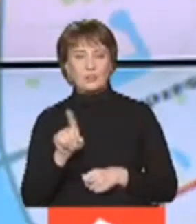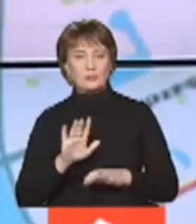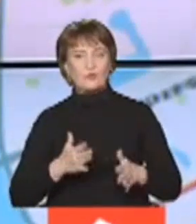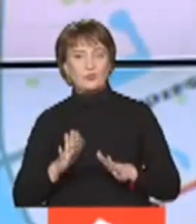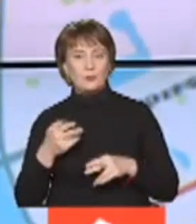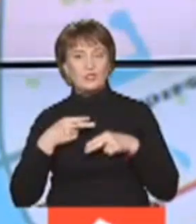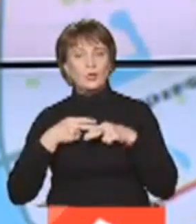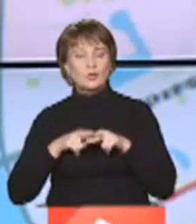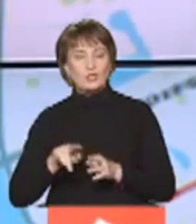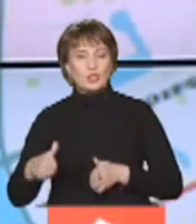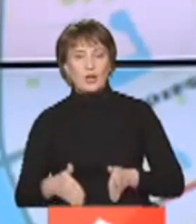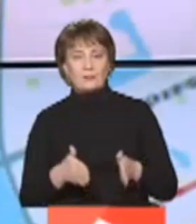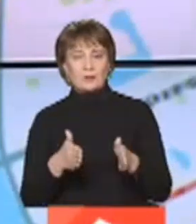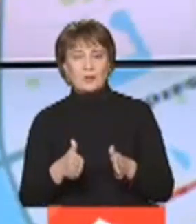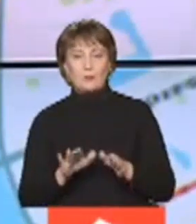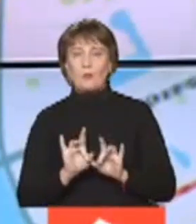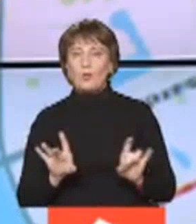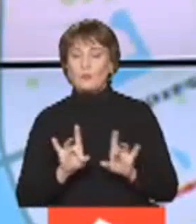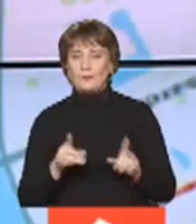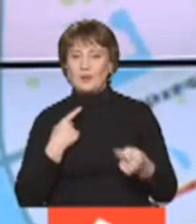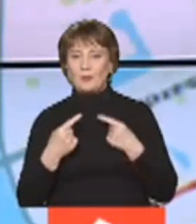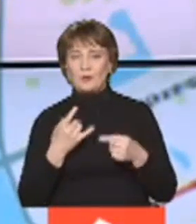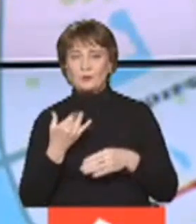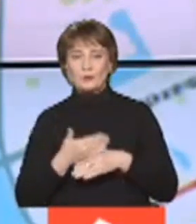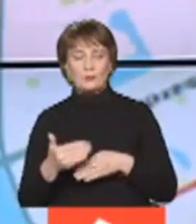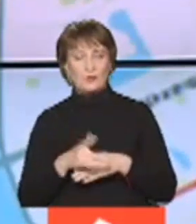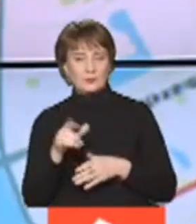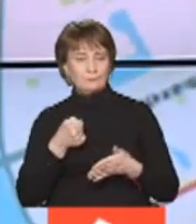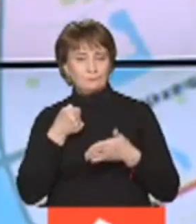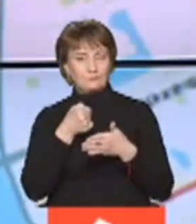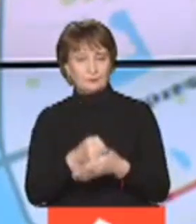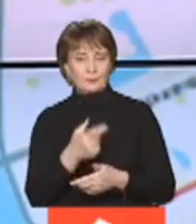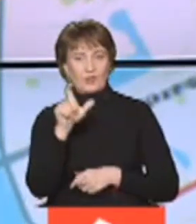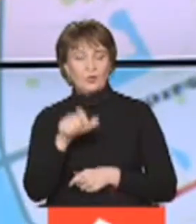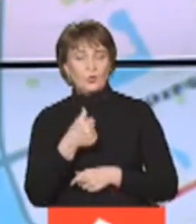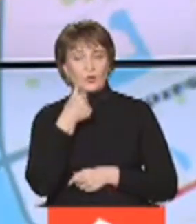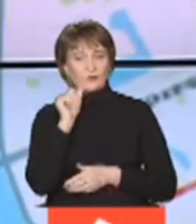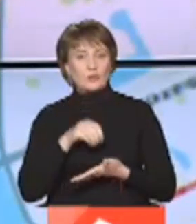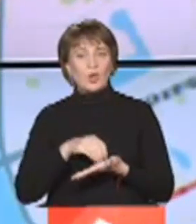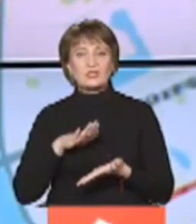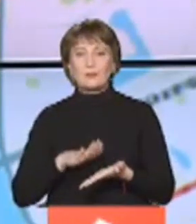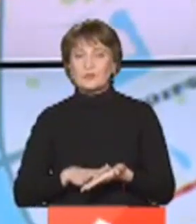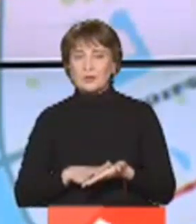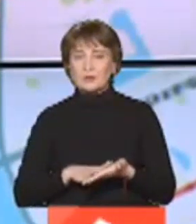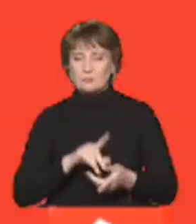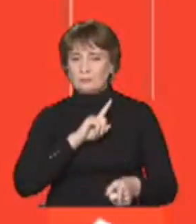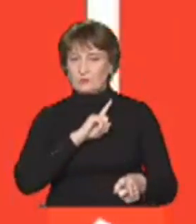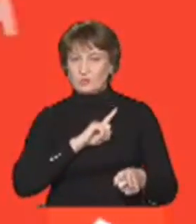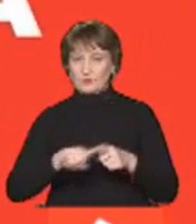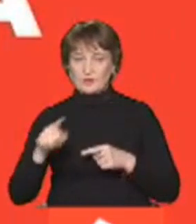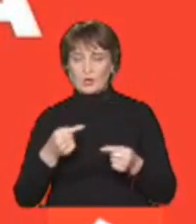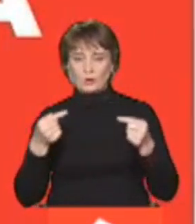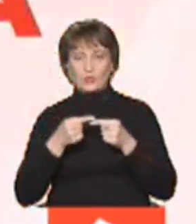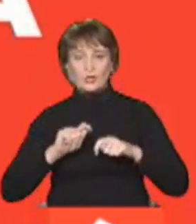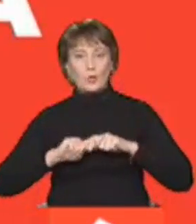на столичних автошляхах, поговоримо трошки згодом. Ледь не збив людей. Користувачі соцмереж вчора зафільмували Шумахера, який одночасно